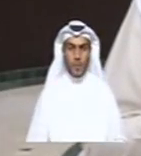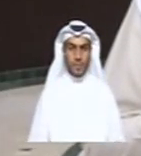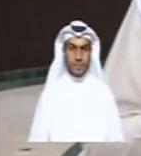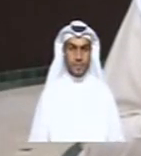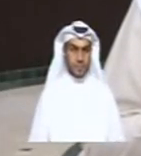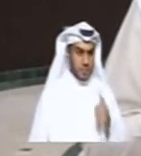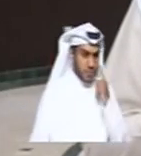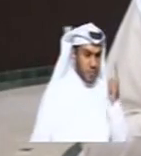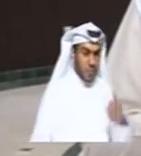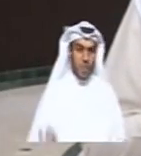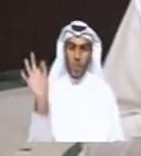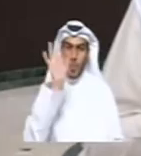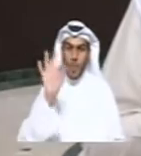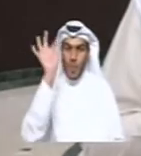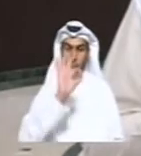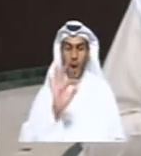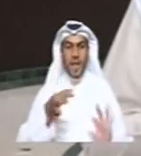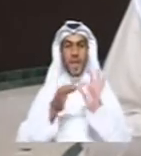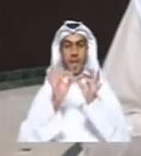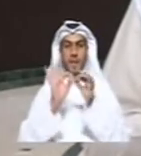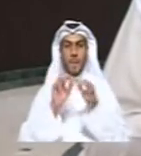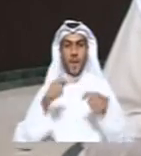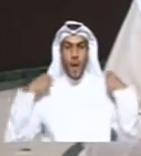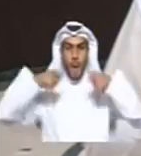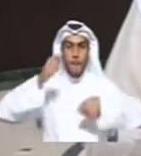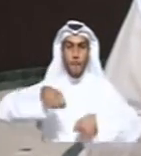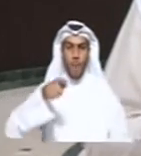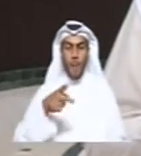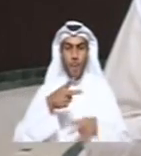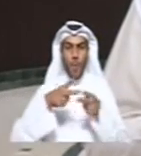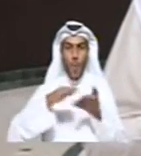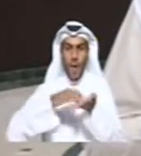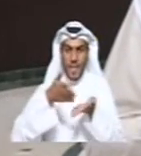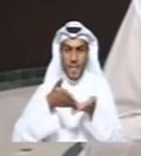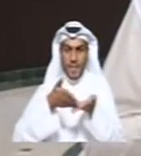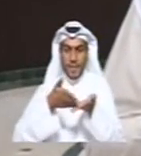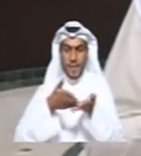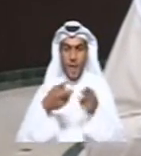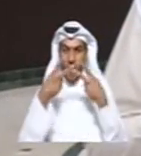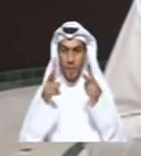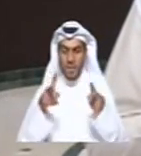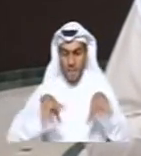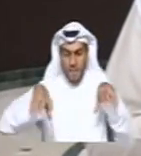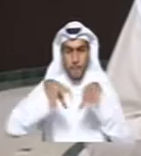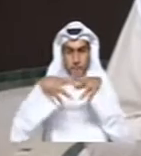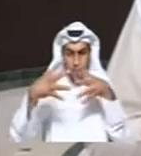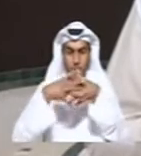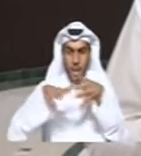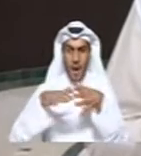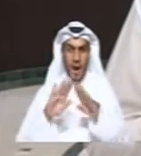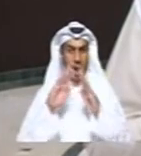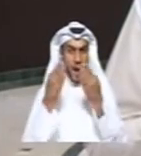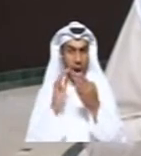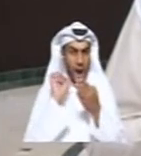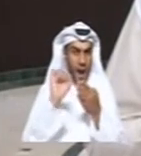في جمعية المحامين الكويتية يأتي لتسهيل وتطوير الخدمات الملائمة لإنهاء إجراءة التقاضي